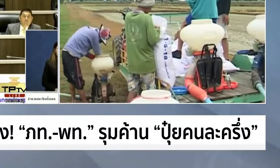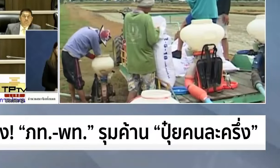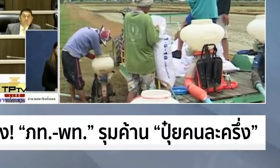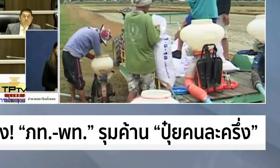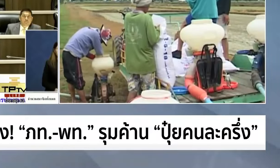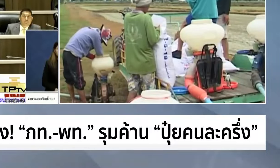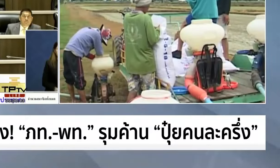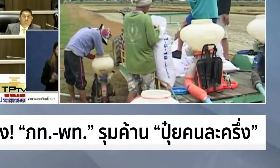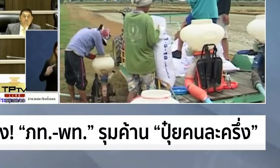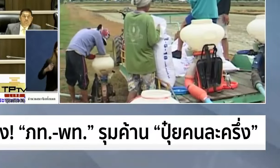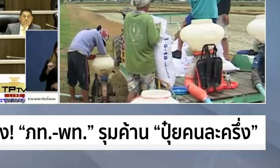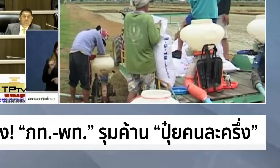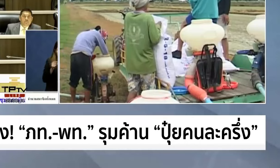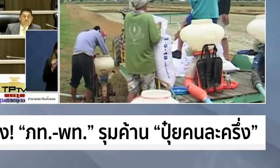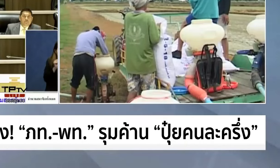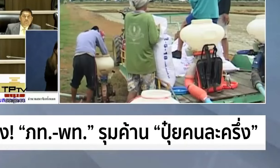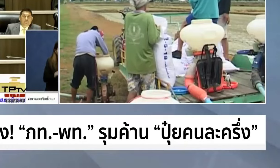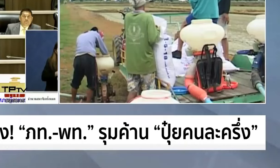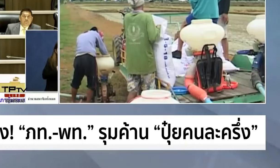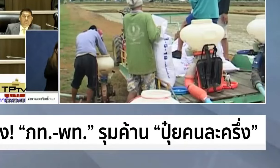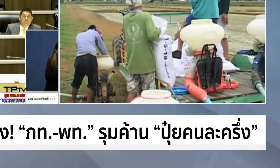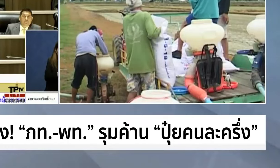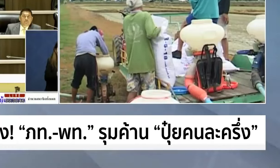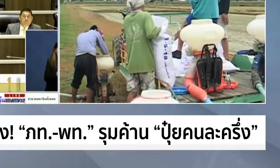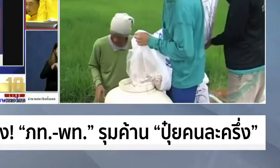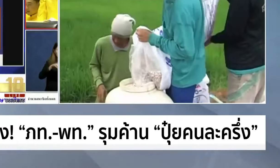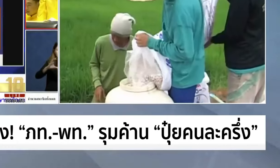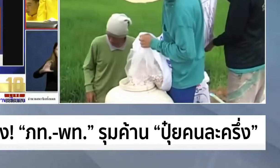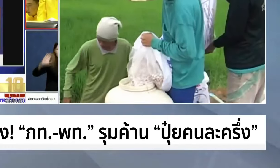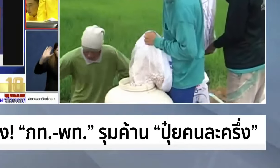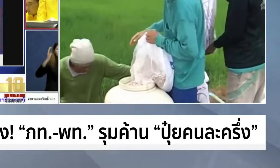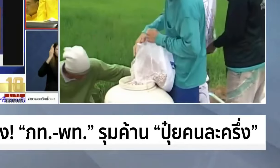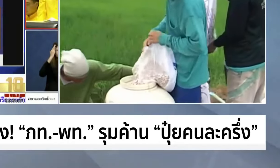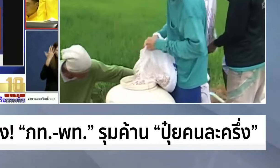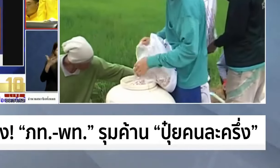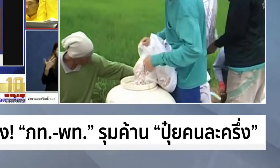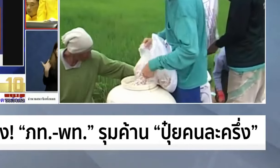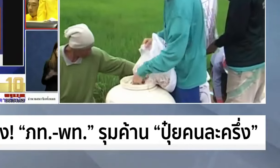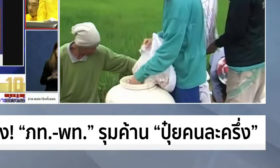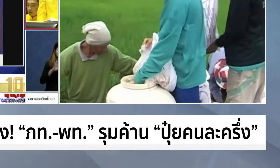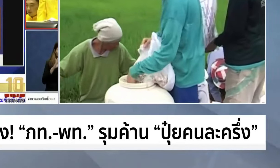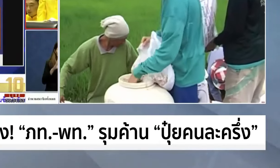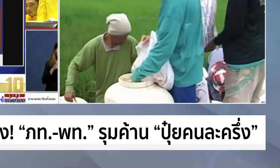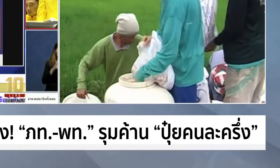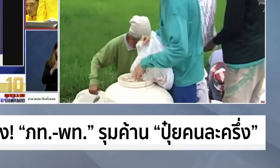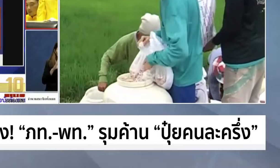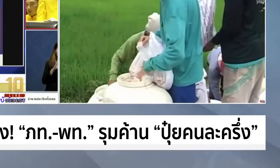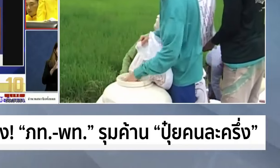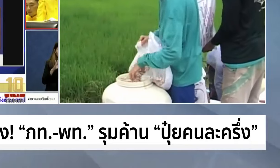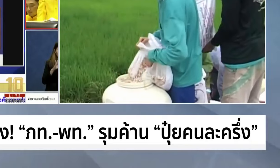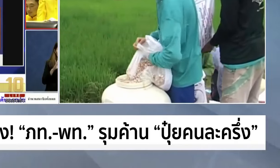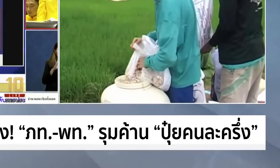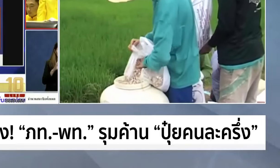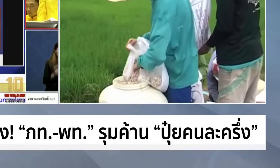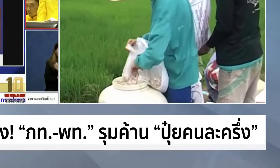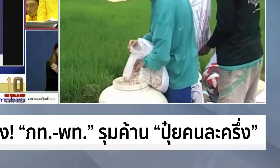ตอบโจทย์ในการช่วยเหลือชาวไร่ชาวนามากกว่านะครับ เกี่ยวกับปุ๋ยคนละครึ่งที่รัฐบาลกำลังดำเนินการอ